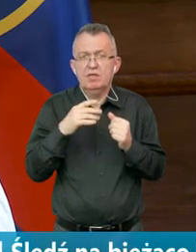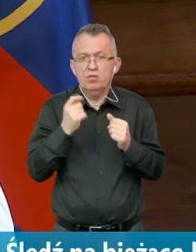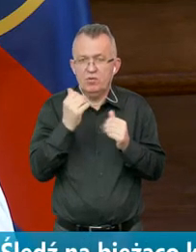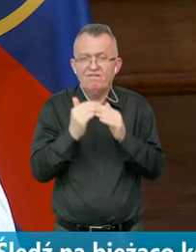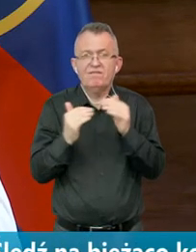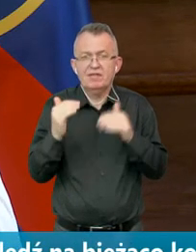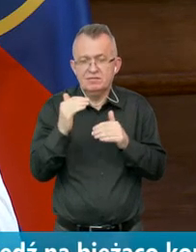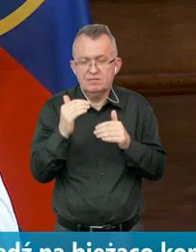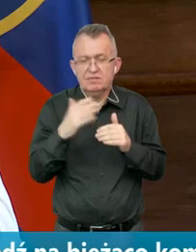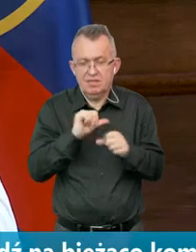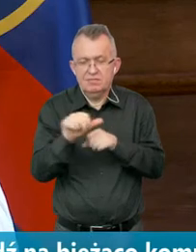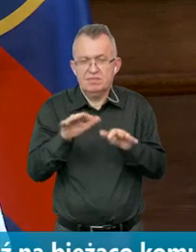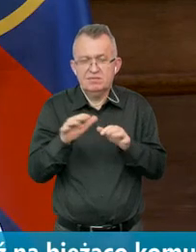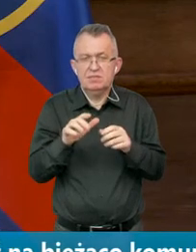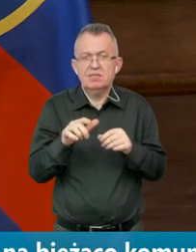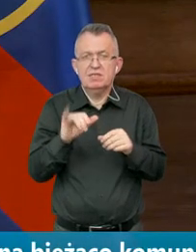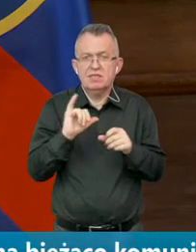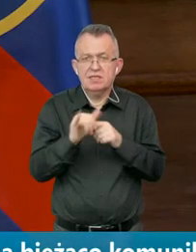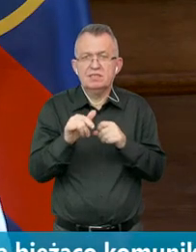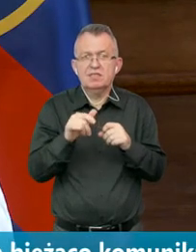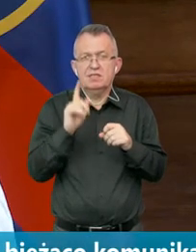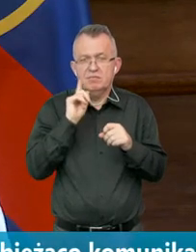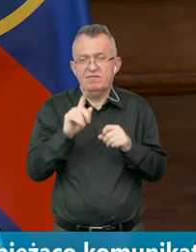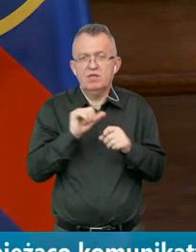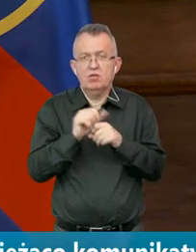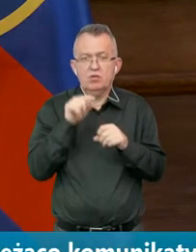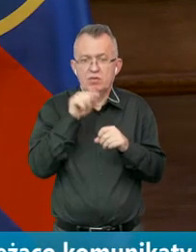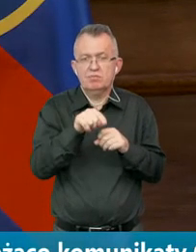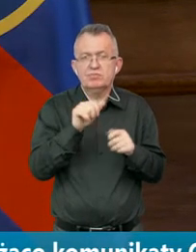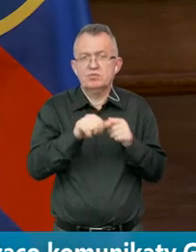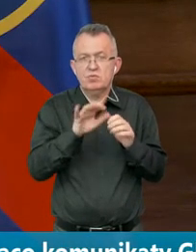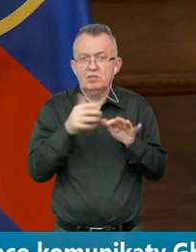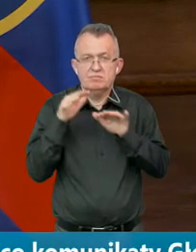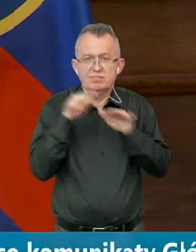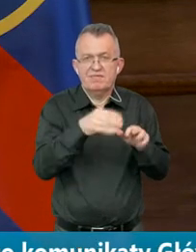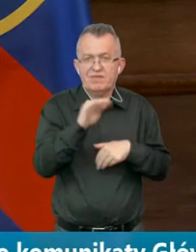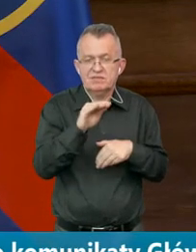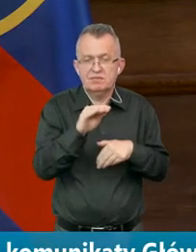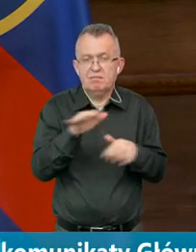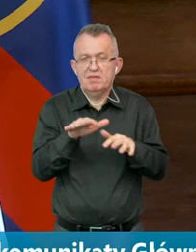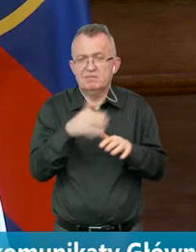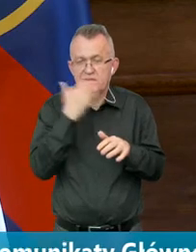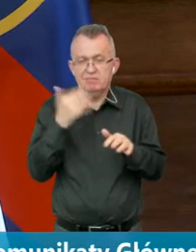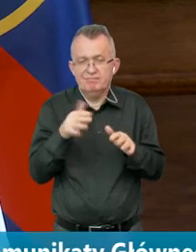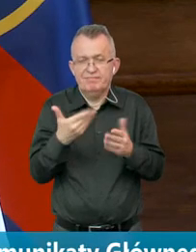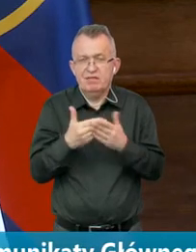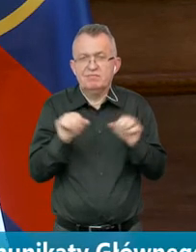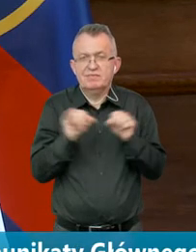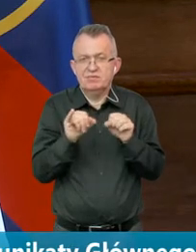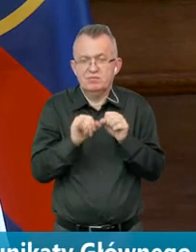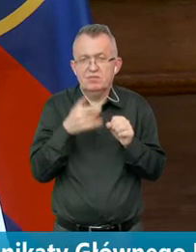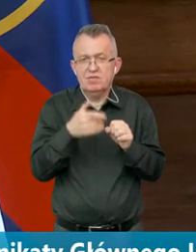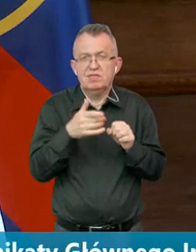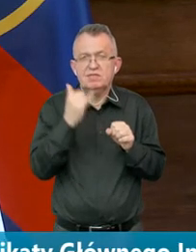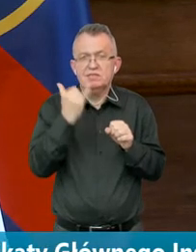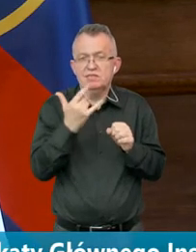nadmiar. Natomiast czasami jest tak, że rzeczywiście do danego przedszkola jest dużo więcej chętnych niż miejsc. No i tutaj pojawia się problem, że część